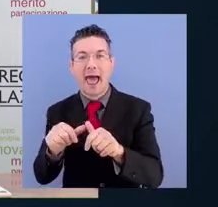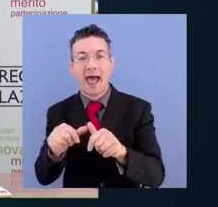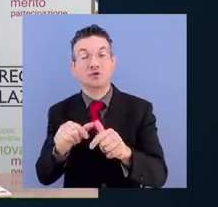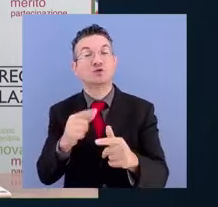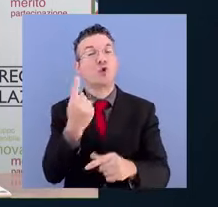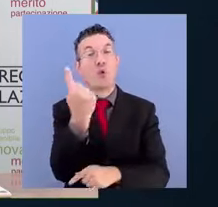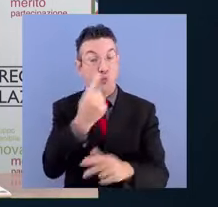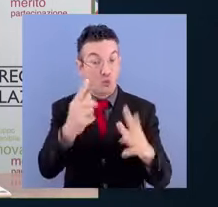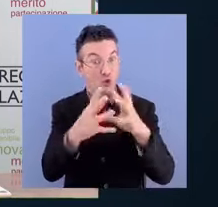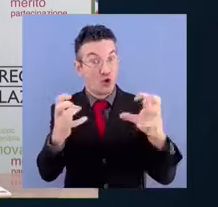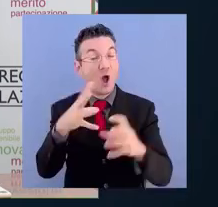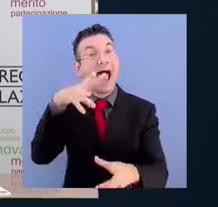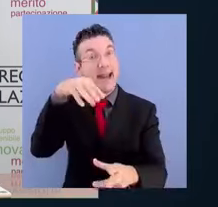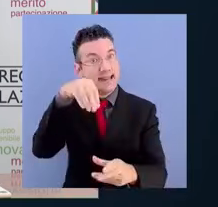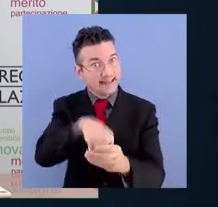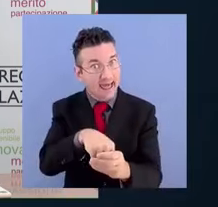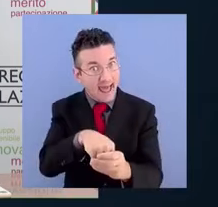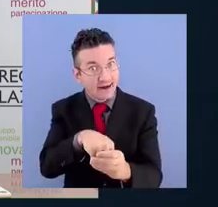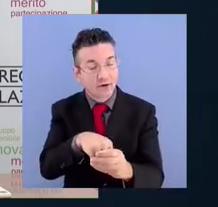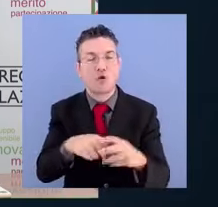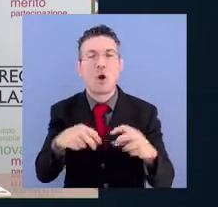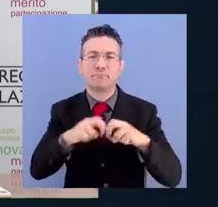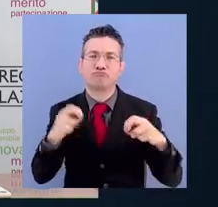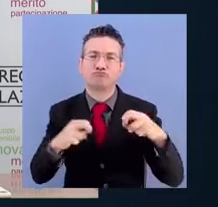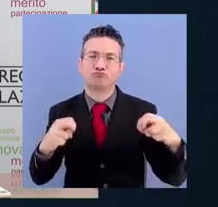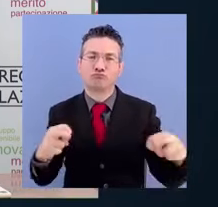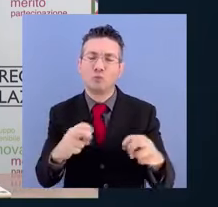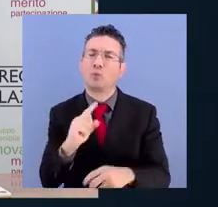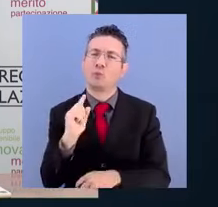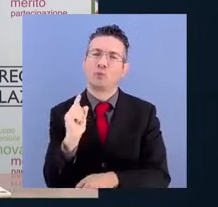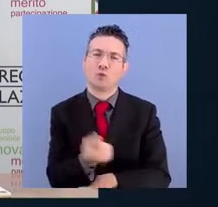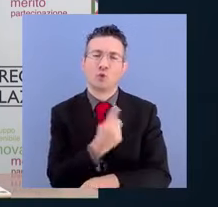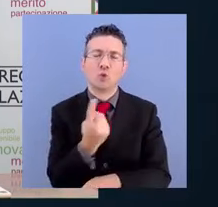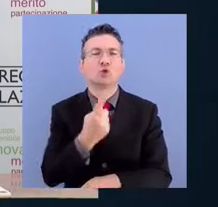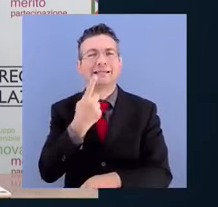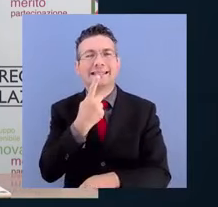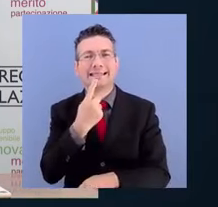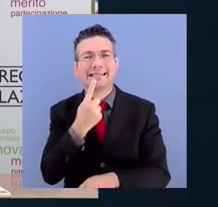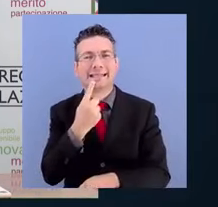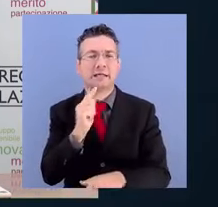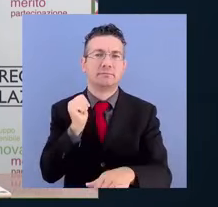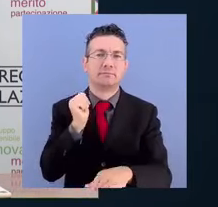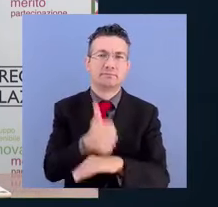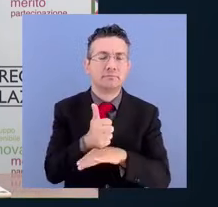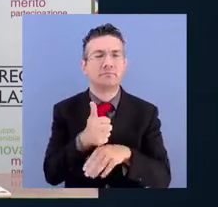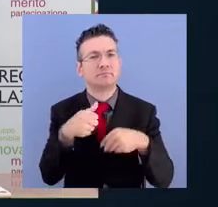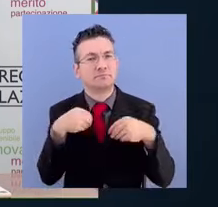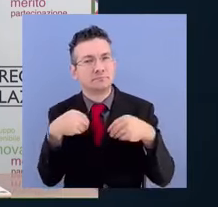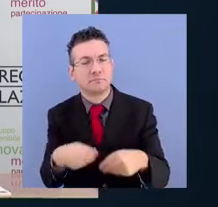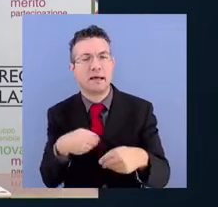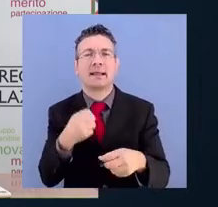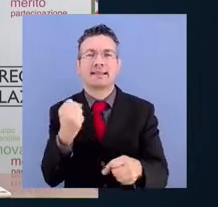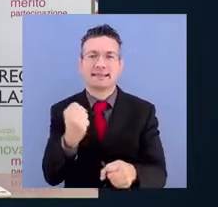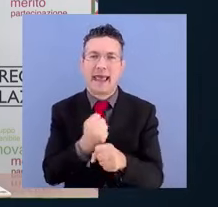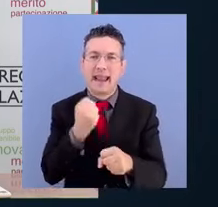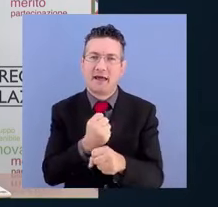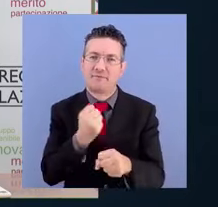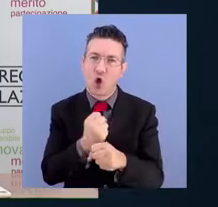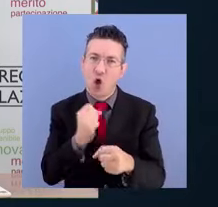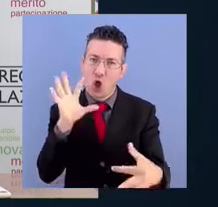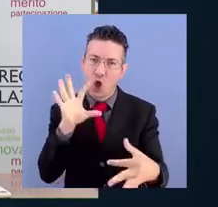siedono tutti i soggetti parte attiva e attori del lavoro che